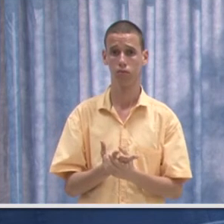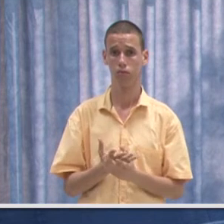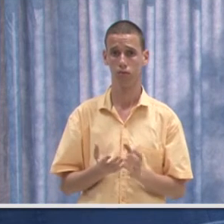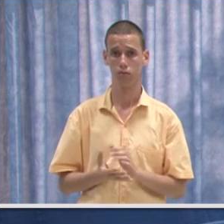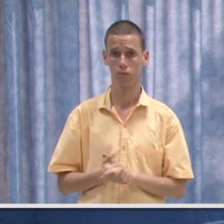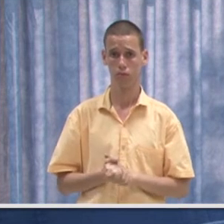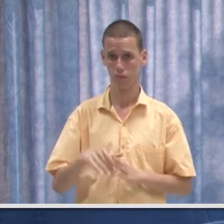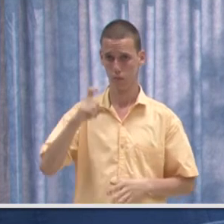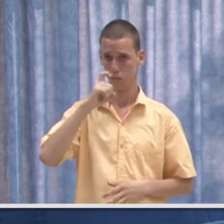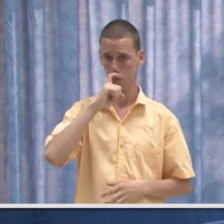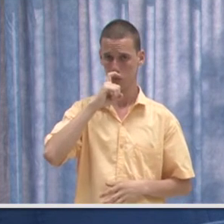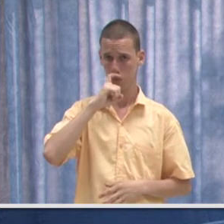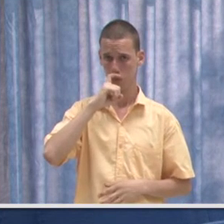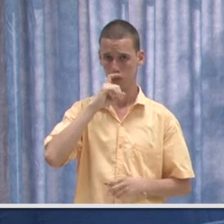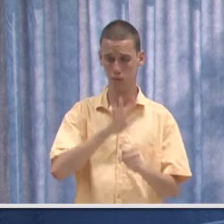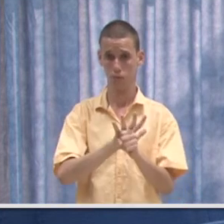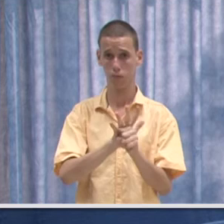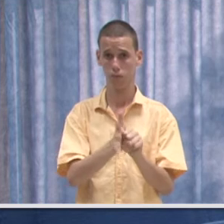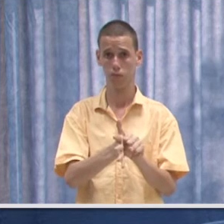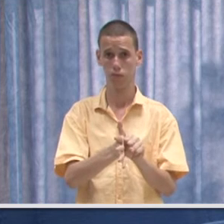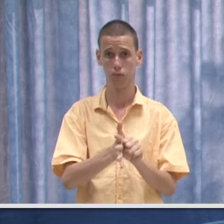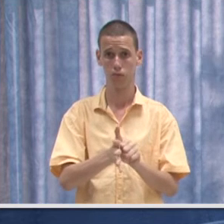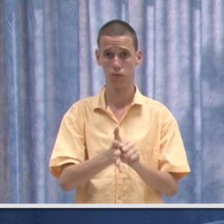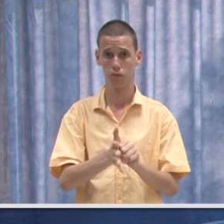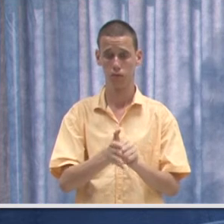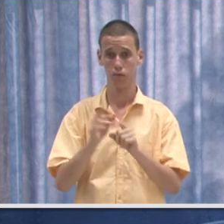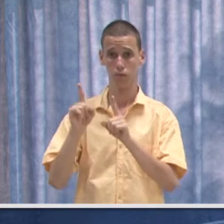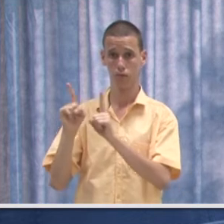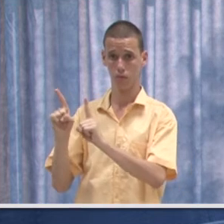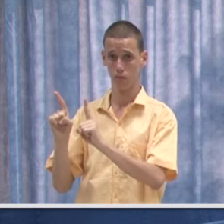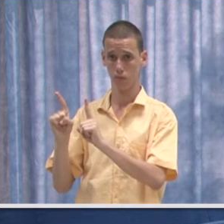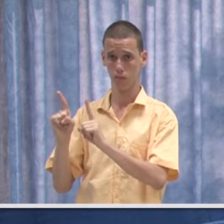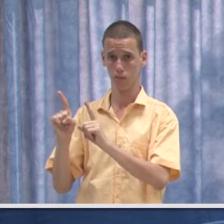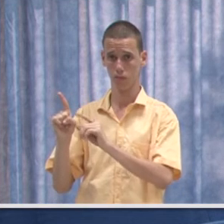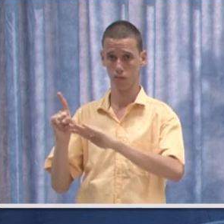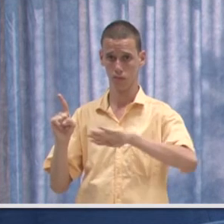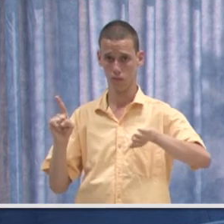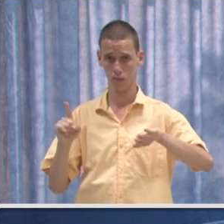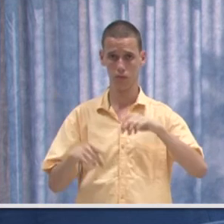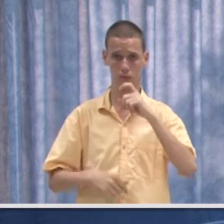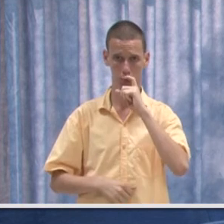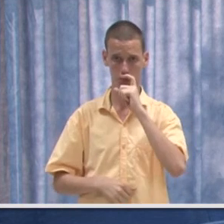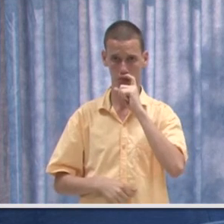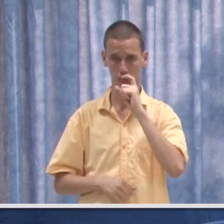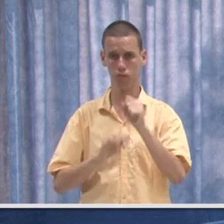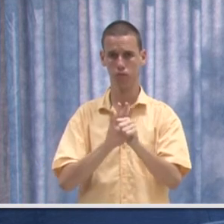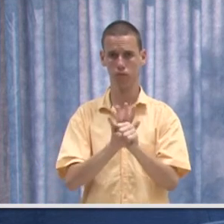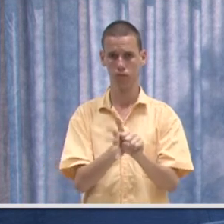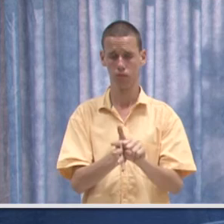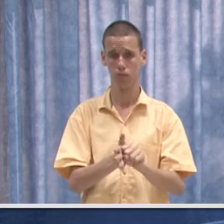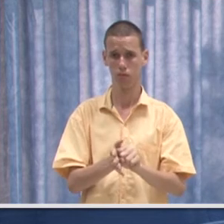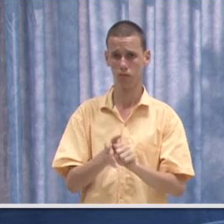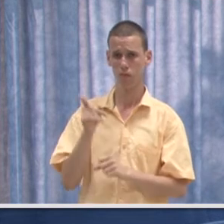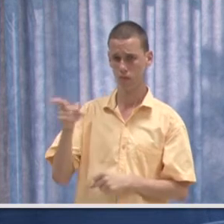jour, ma crise sans doute n'arrivée avec. Avec sa l'enquête, à cause ND, les gens